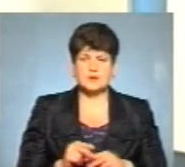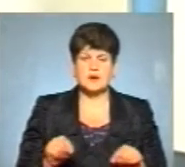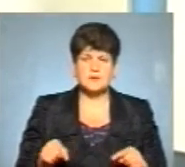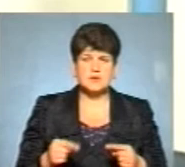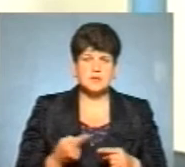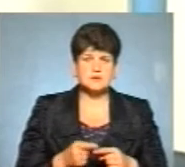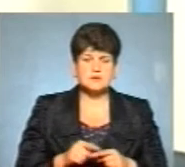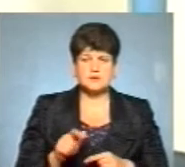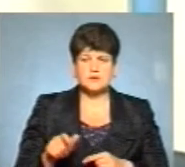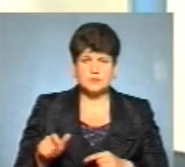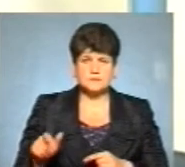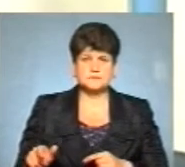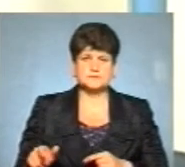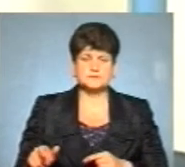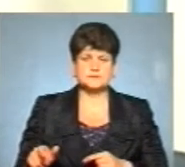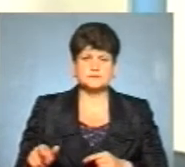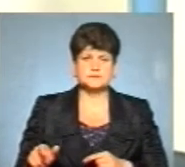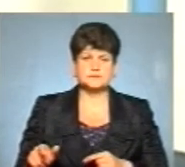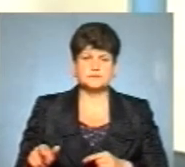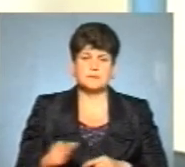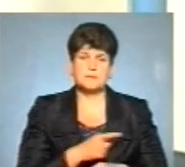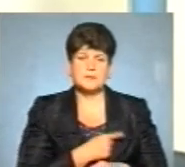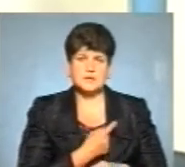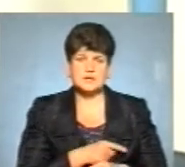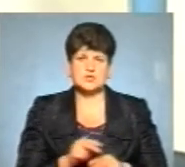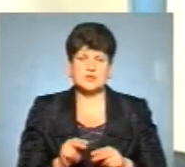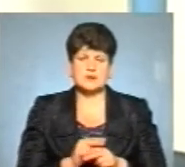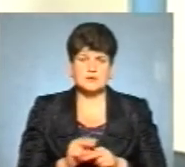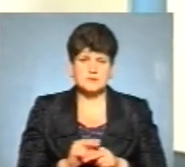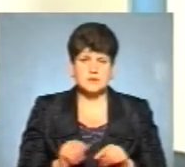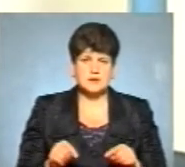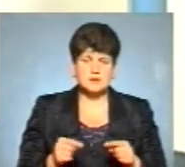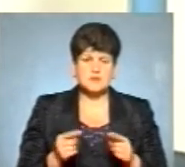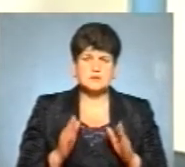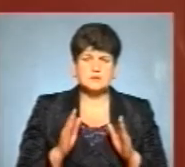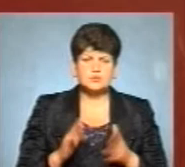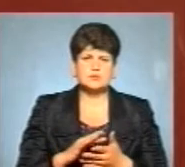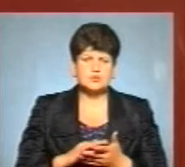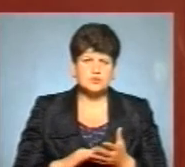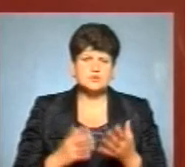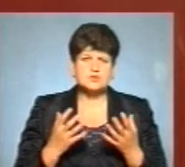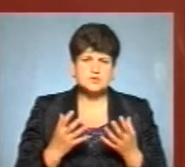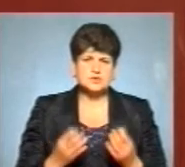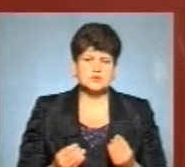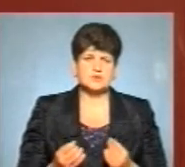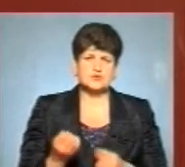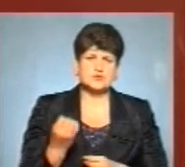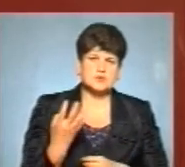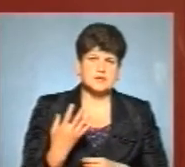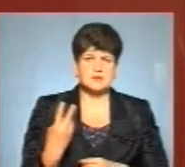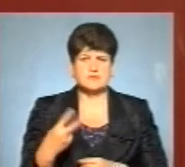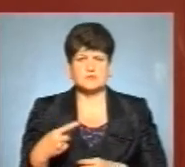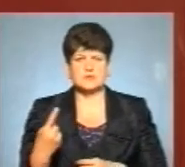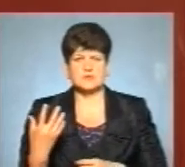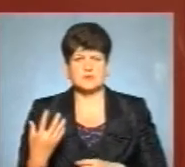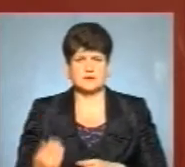реабілітація таких пацієнтів, медична реабілітація таких пацієнтів буде продовжуватися ще як мінімум на протязі 14-21